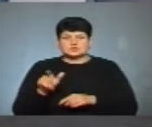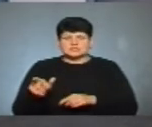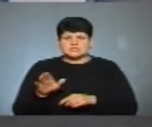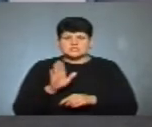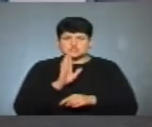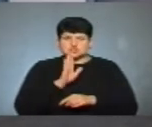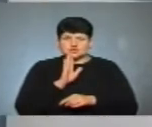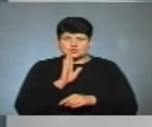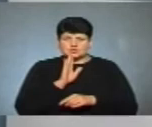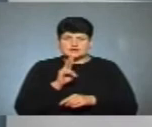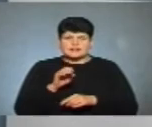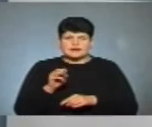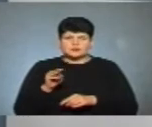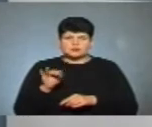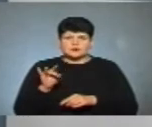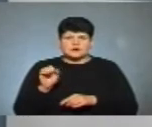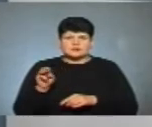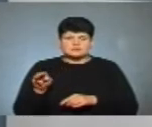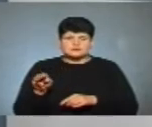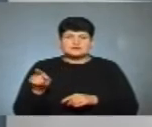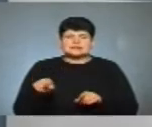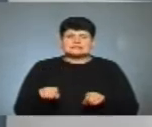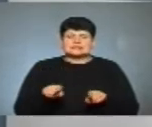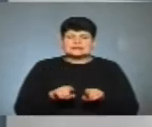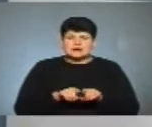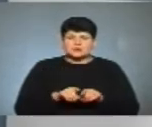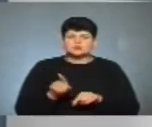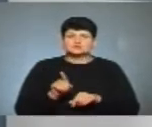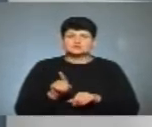жіночий електорат, і також, що